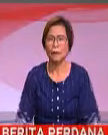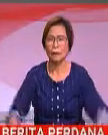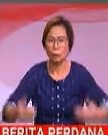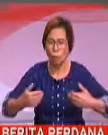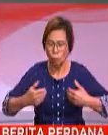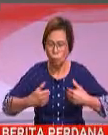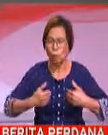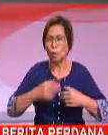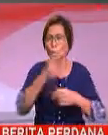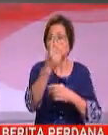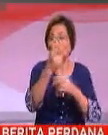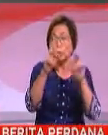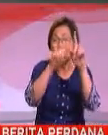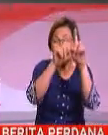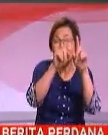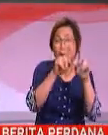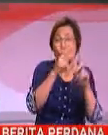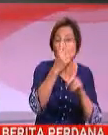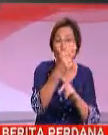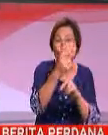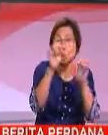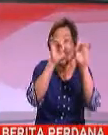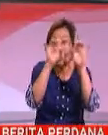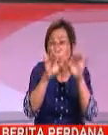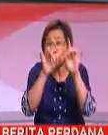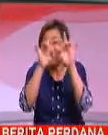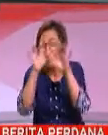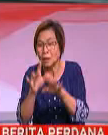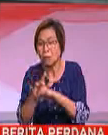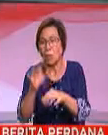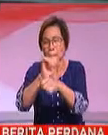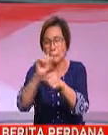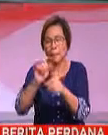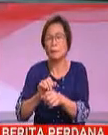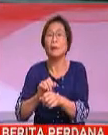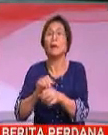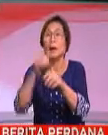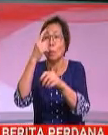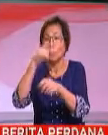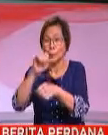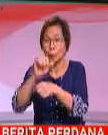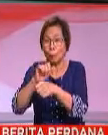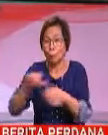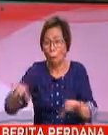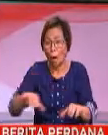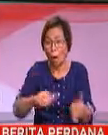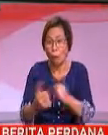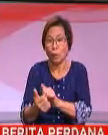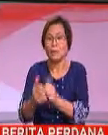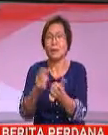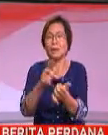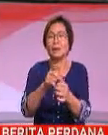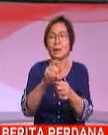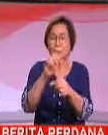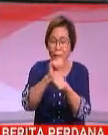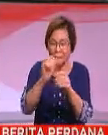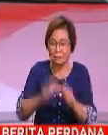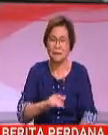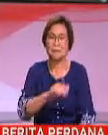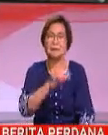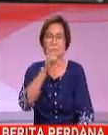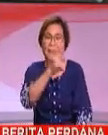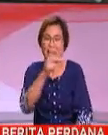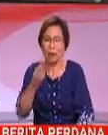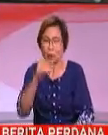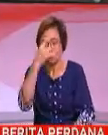Terdapat dua jenis ujian yang dilakukan oleh petugas kesihatan bagi mengesan kehadiran virus COVID-19